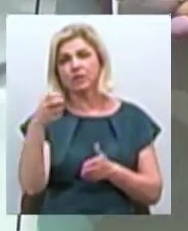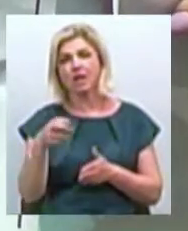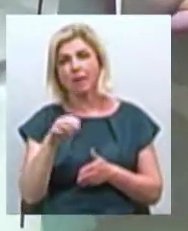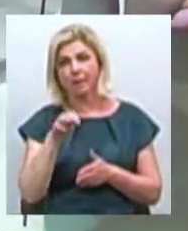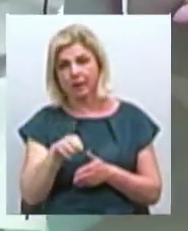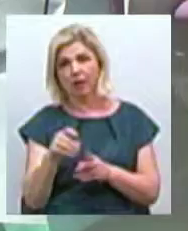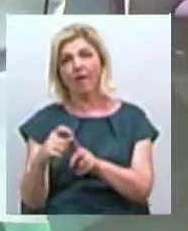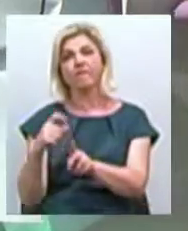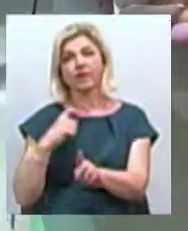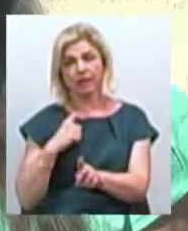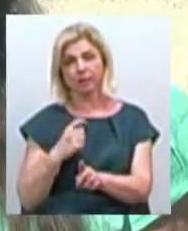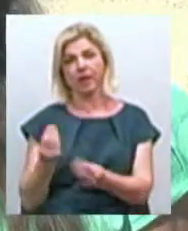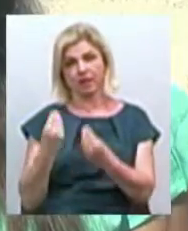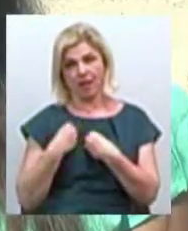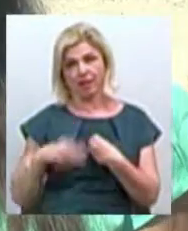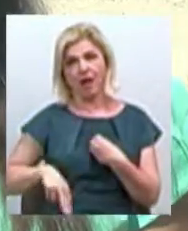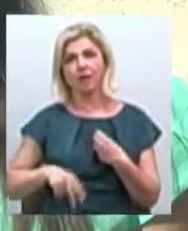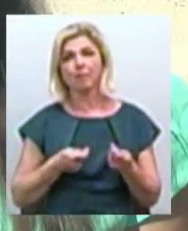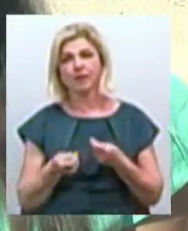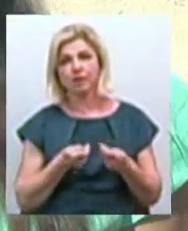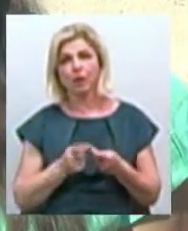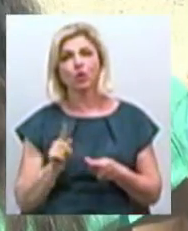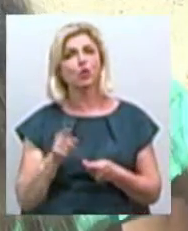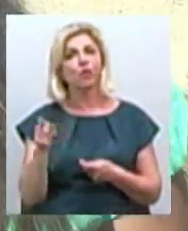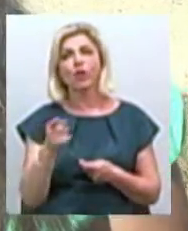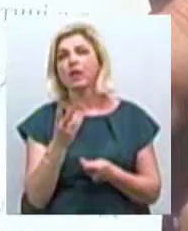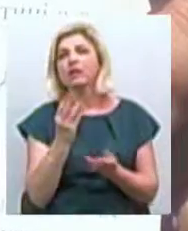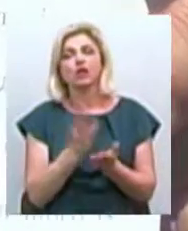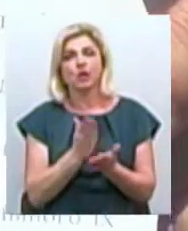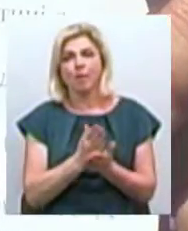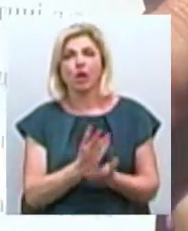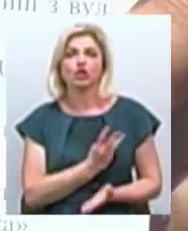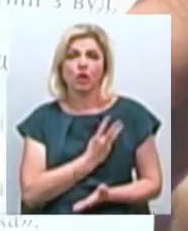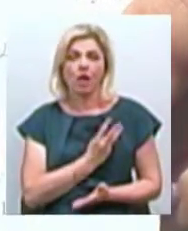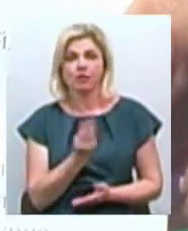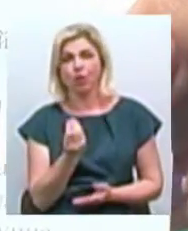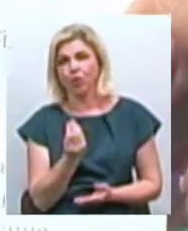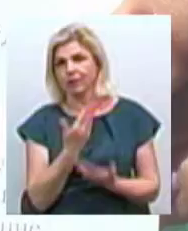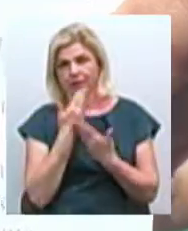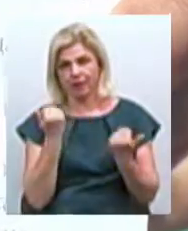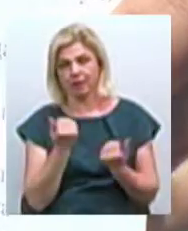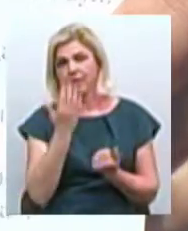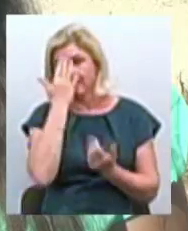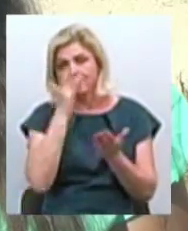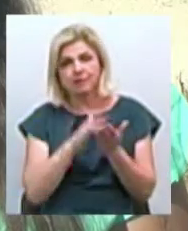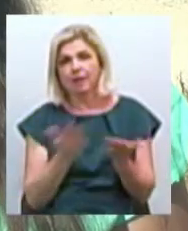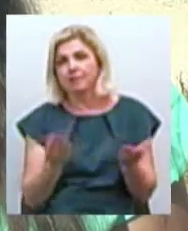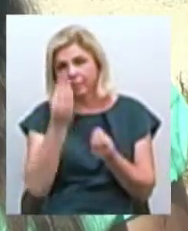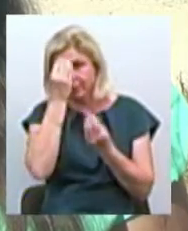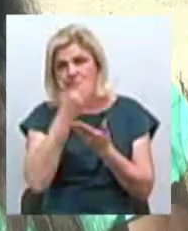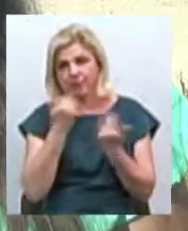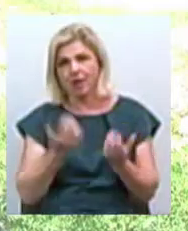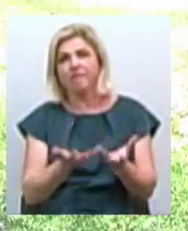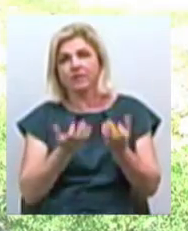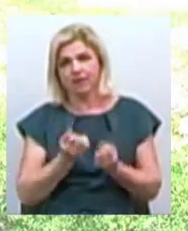відповідь. Нам надала адміністрація, що вони не мають ані бажання, ані коштів, ані яких цілей брати цей об'єкт на свій